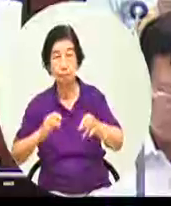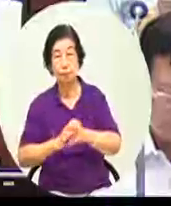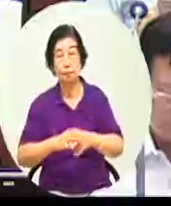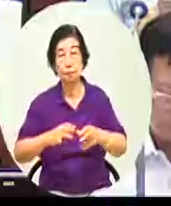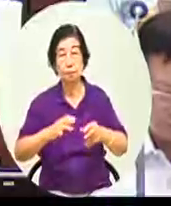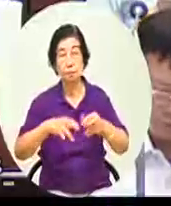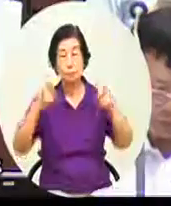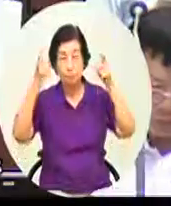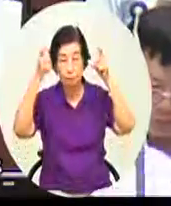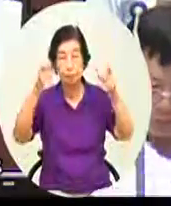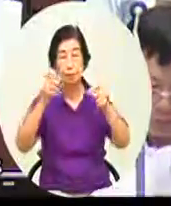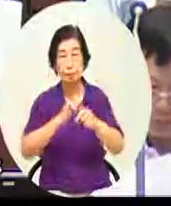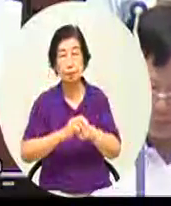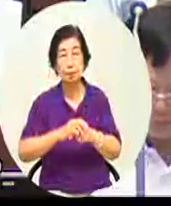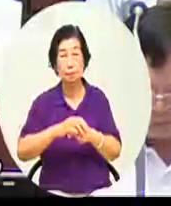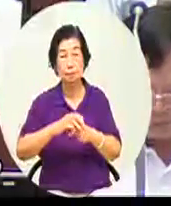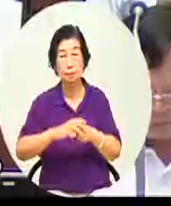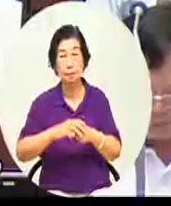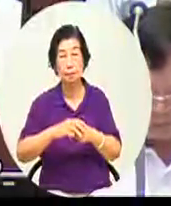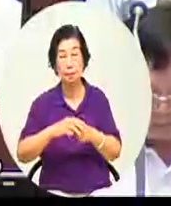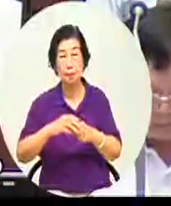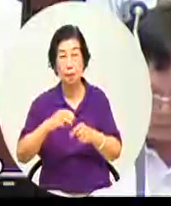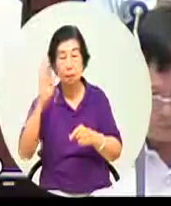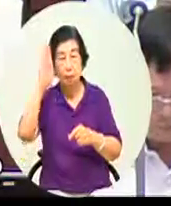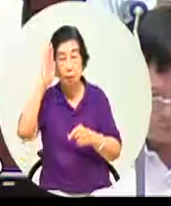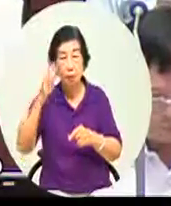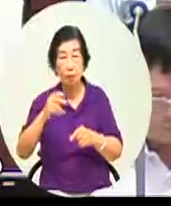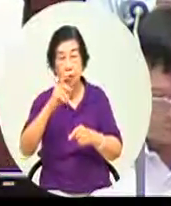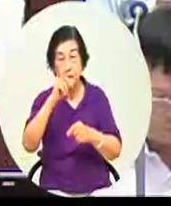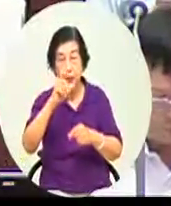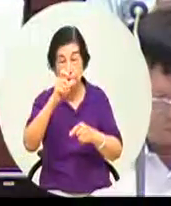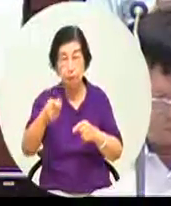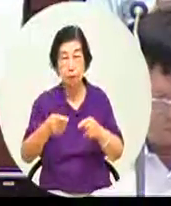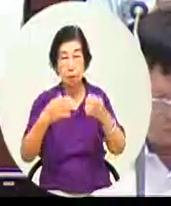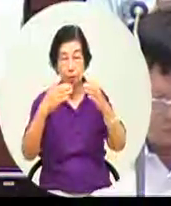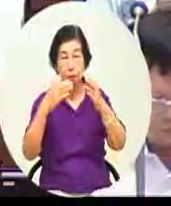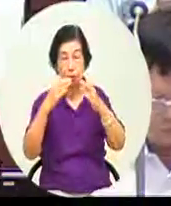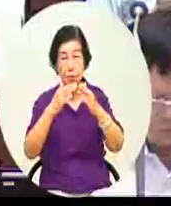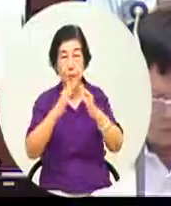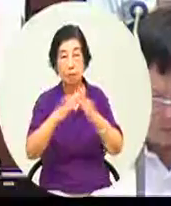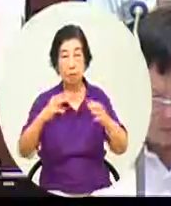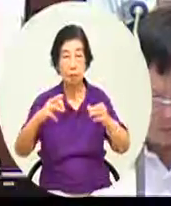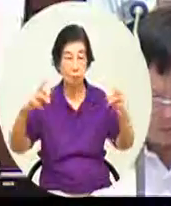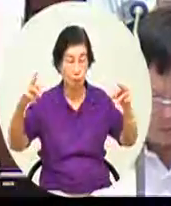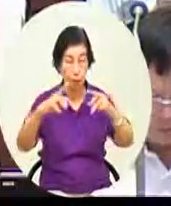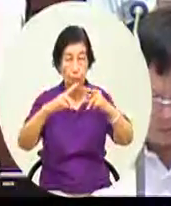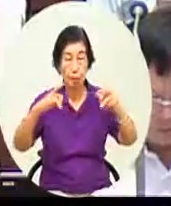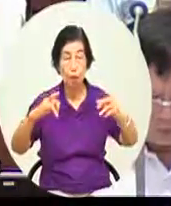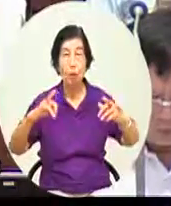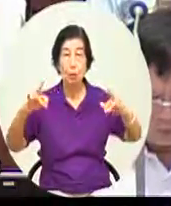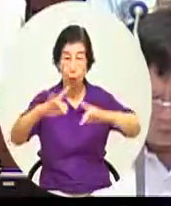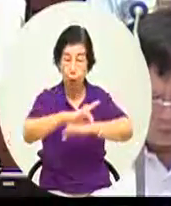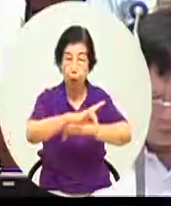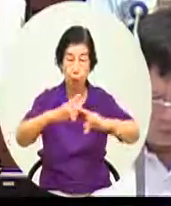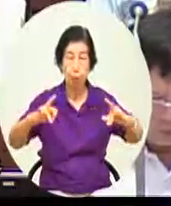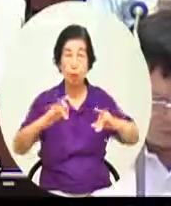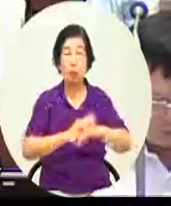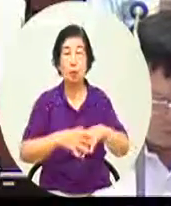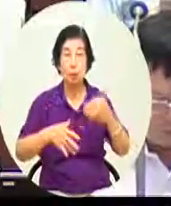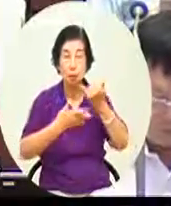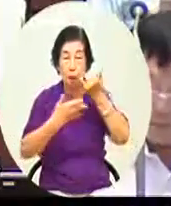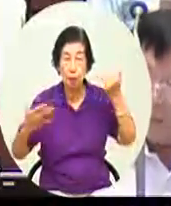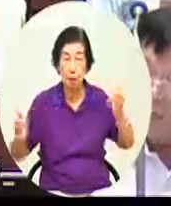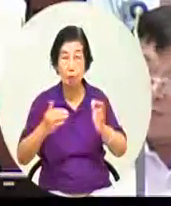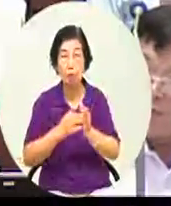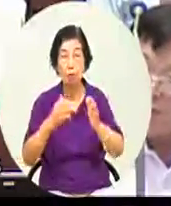那过去当然越南航空也有直航的班机，包括河内跟胡志明也都有。所以未来呢，海防市的部分，因为他们